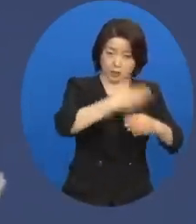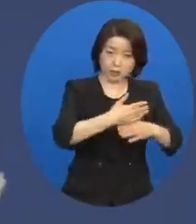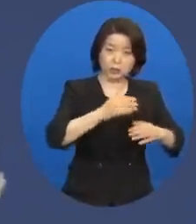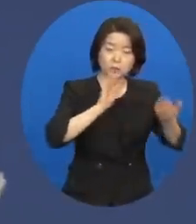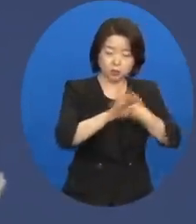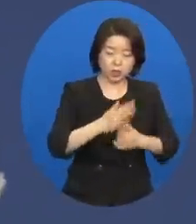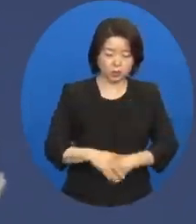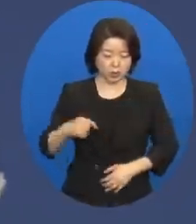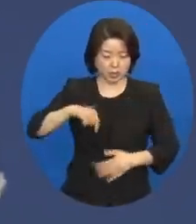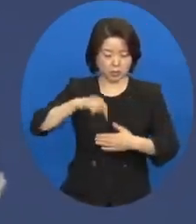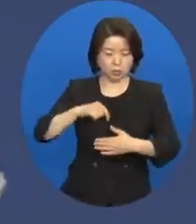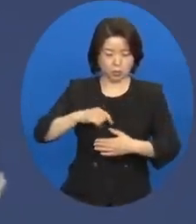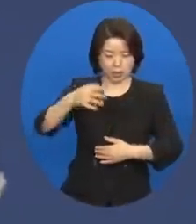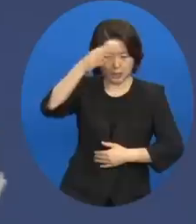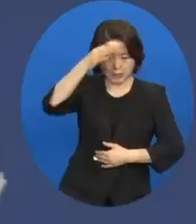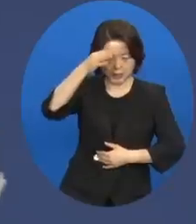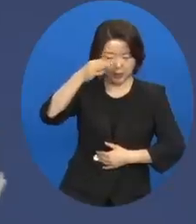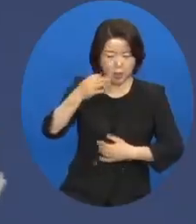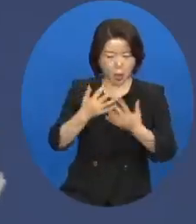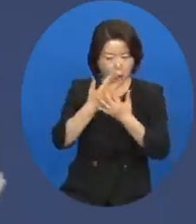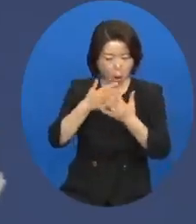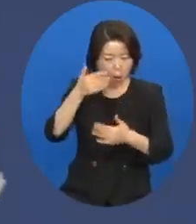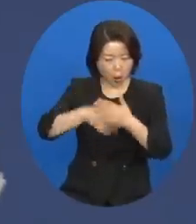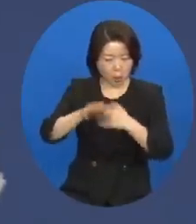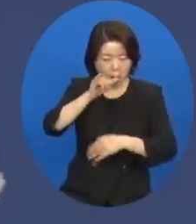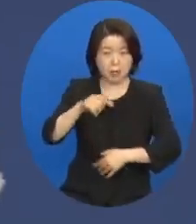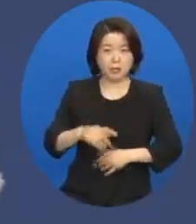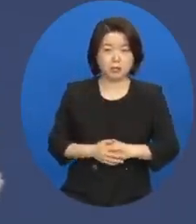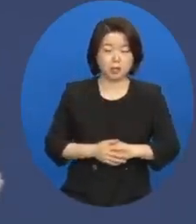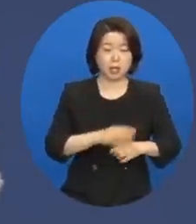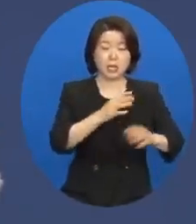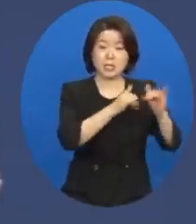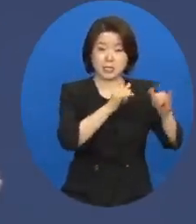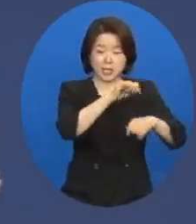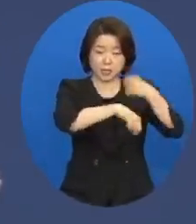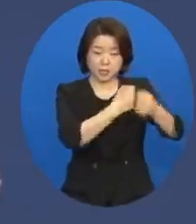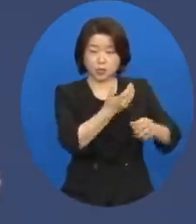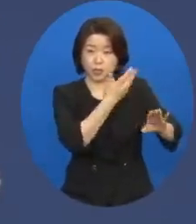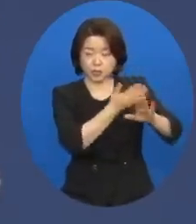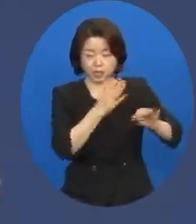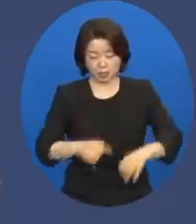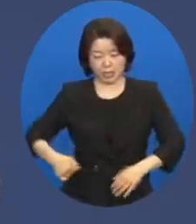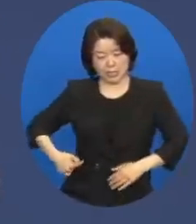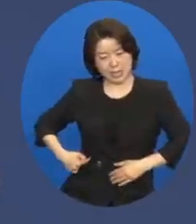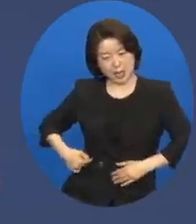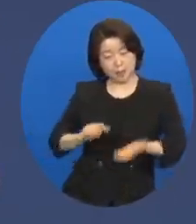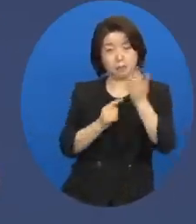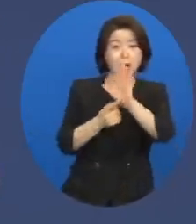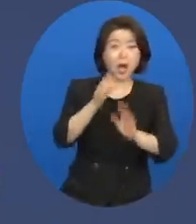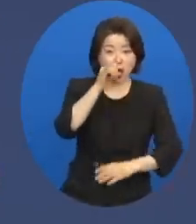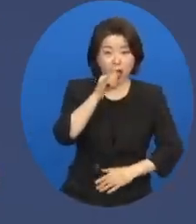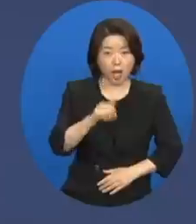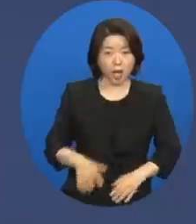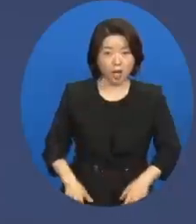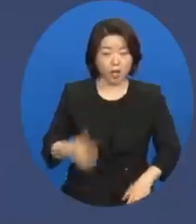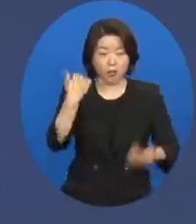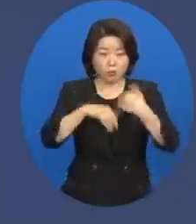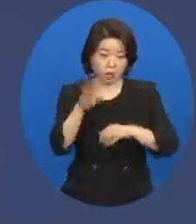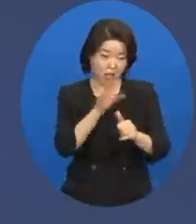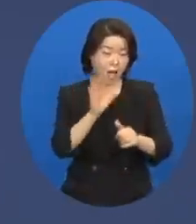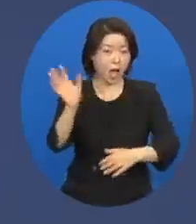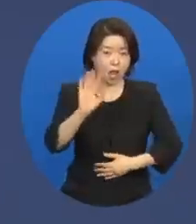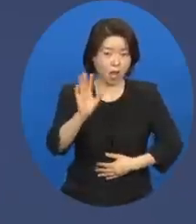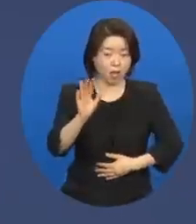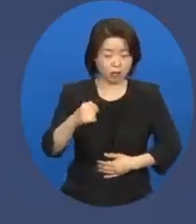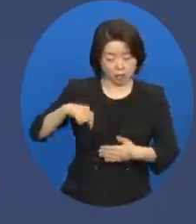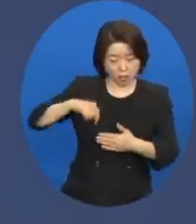기능은 희미하게 남아있어가지고 우리 인간이 짐승과 다른 게 양심 반응을 하잖아요. 누가 뭐라고 안 하는데